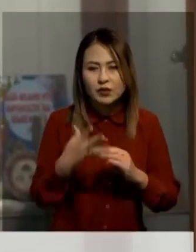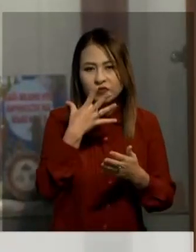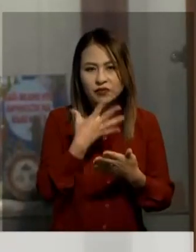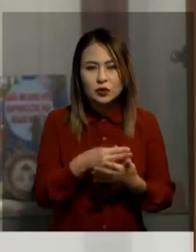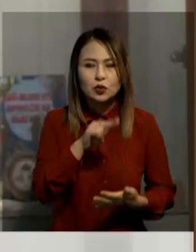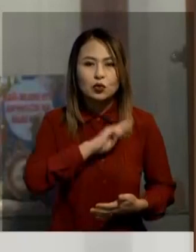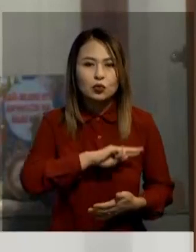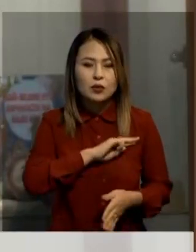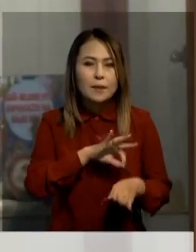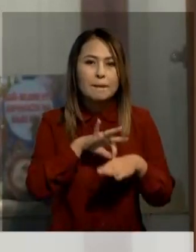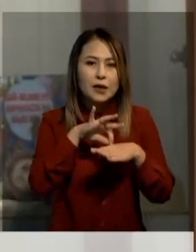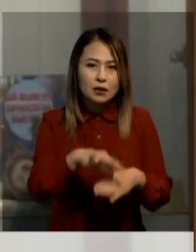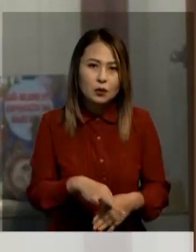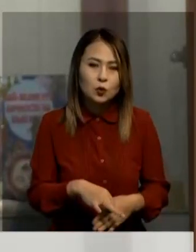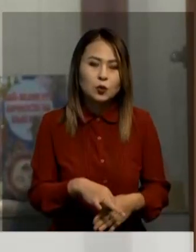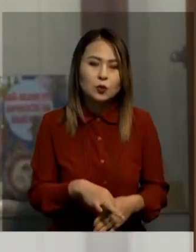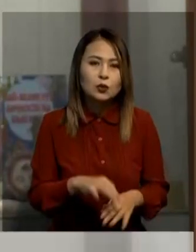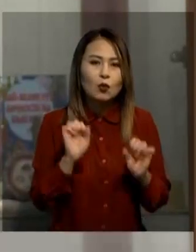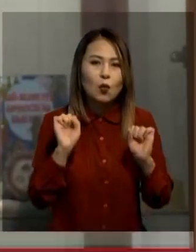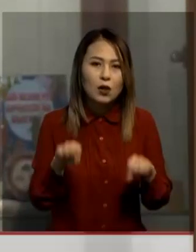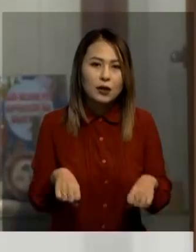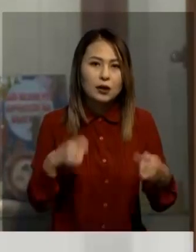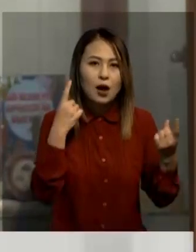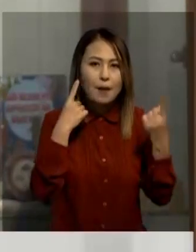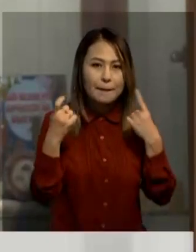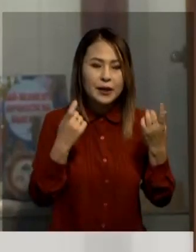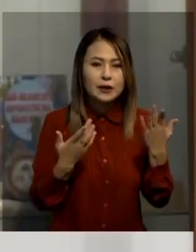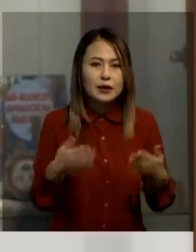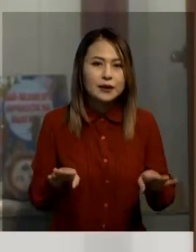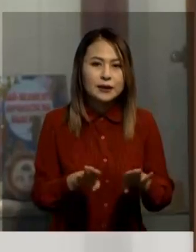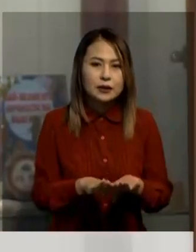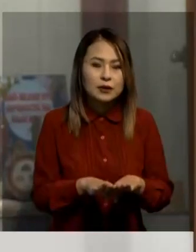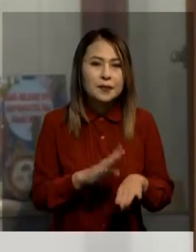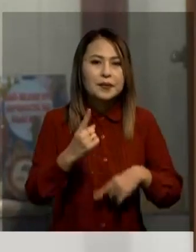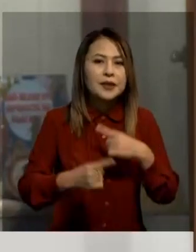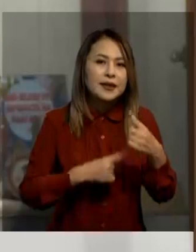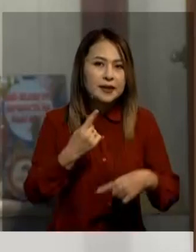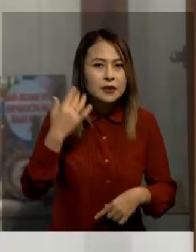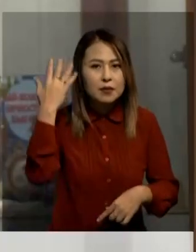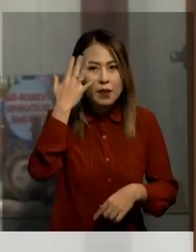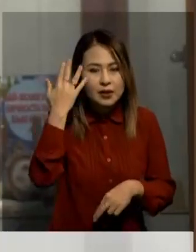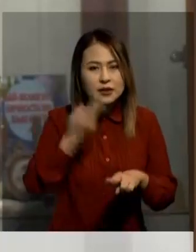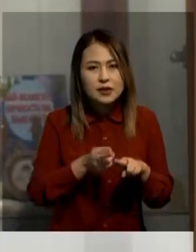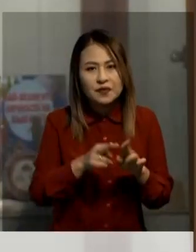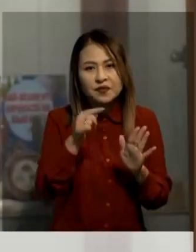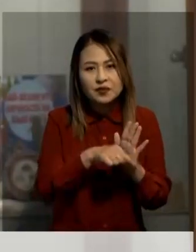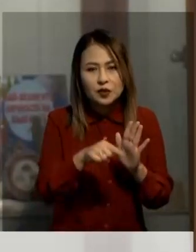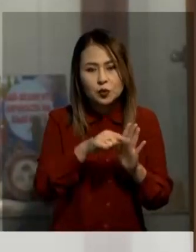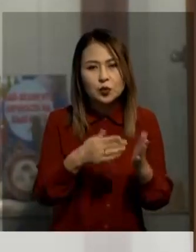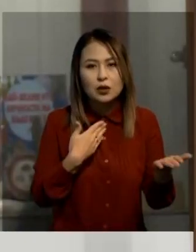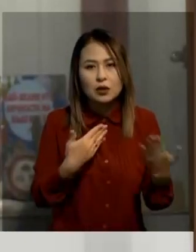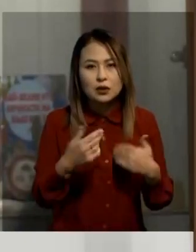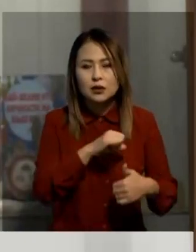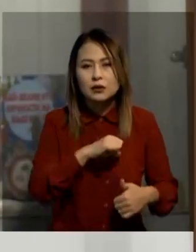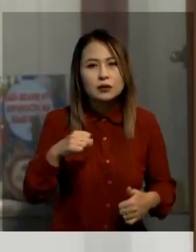жұмыстарында пайдалануға болатын ақпарат. Ал енді біздің келесі мақсатымыз солардың арасынан